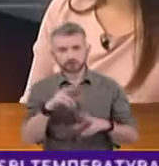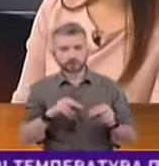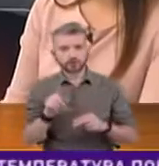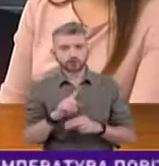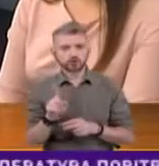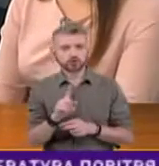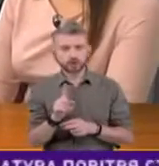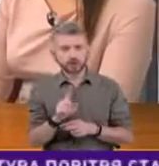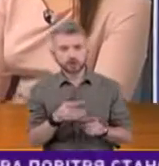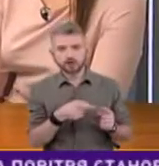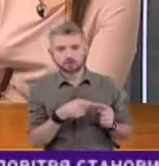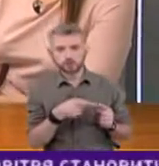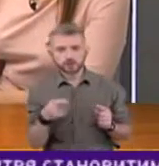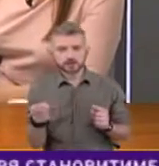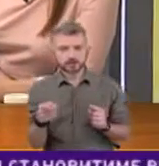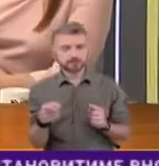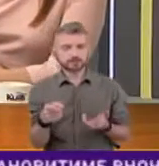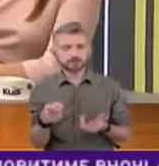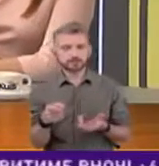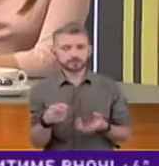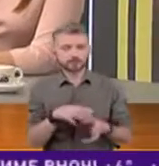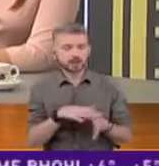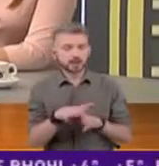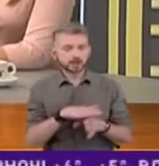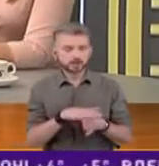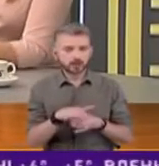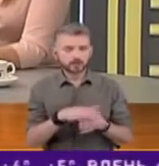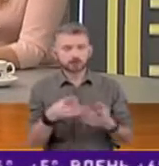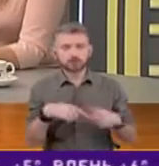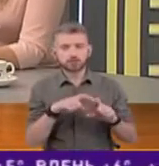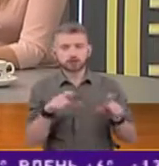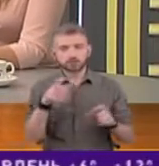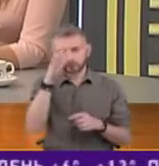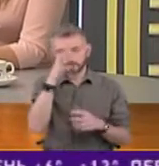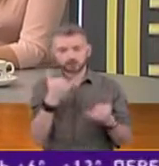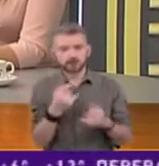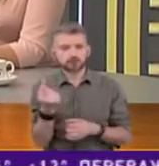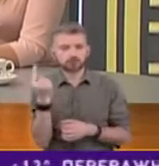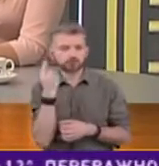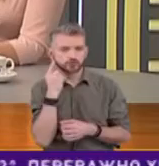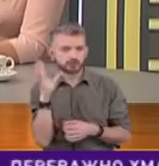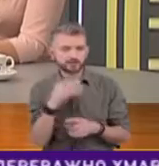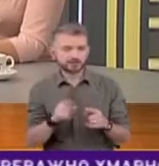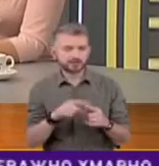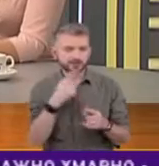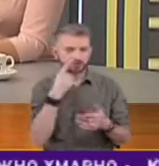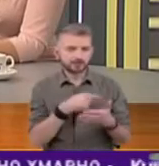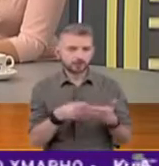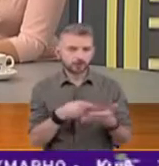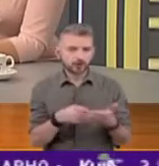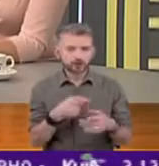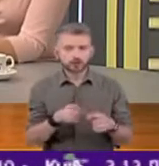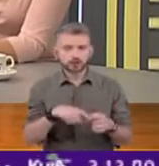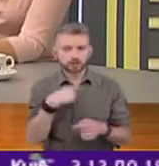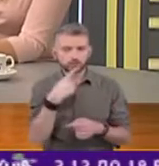що в процесі реалізації департамент освіти зараз чує от всі ці зауваження, про які говорять